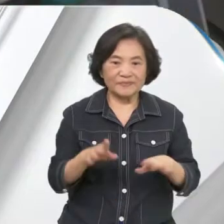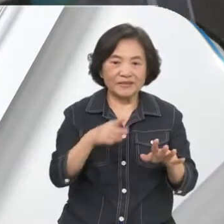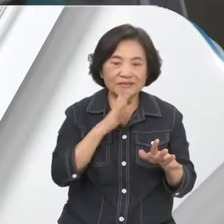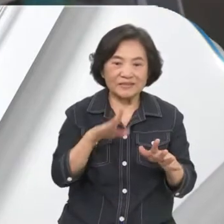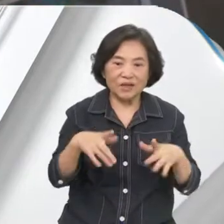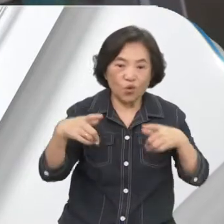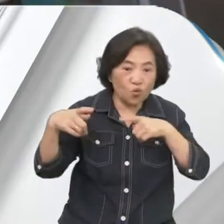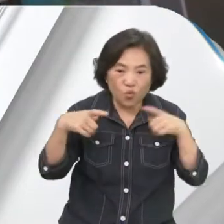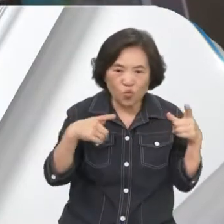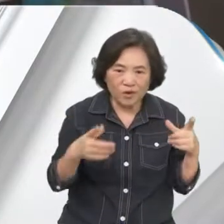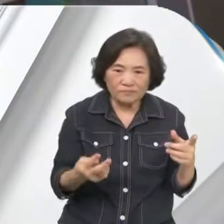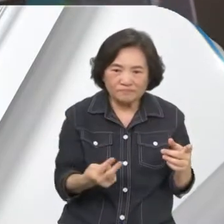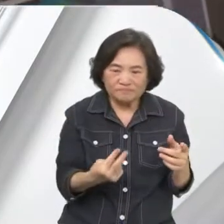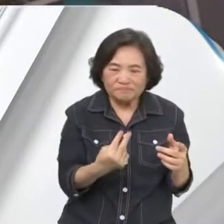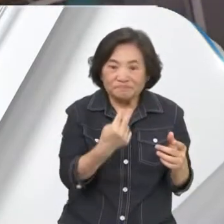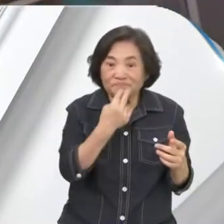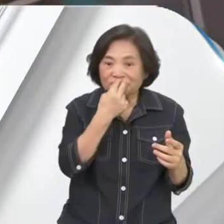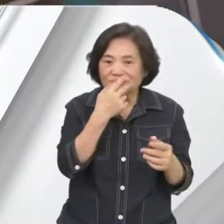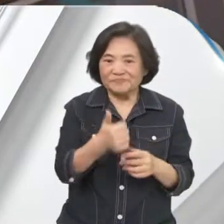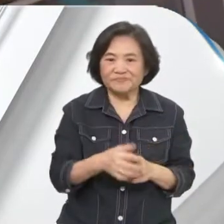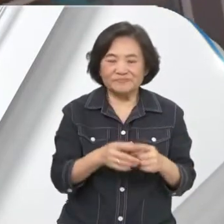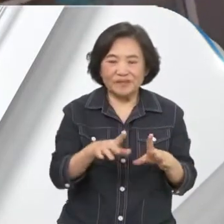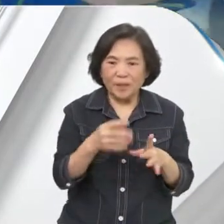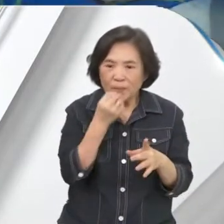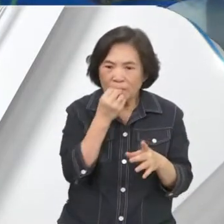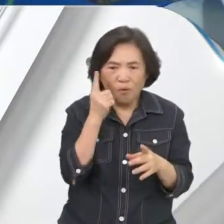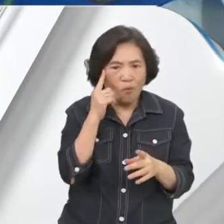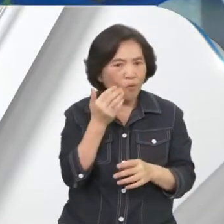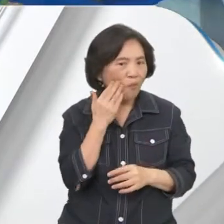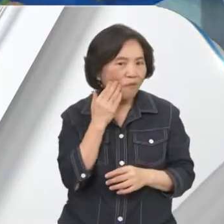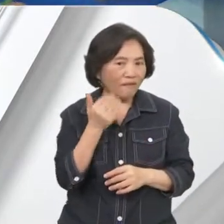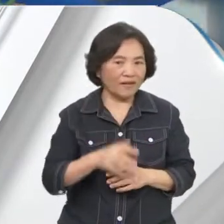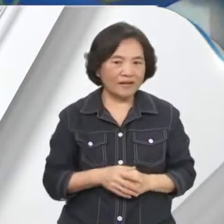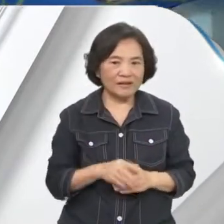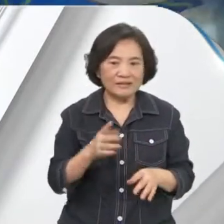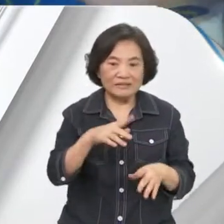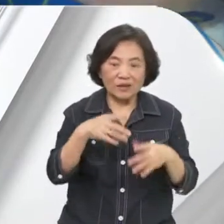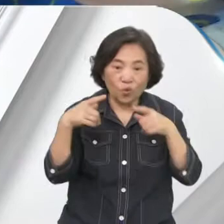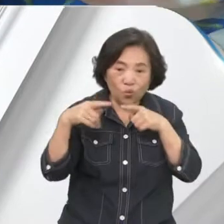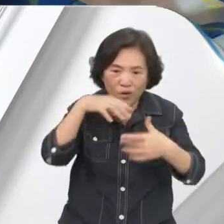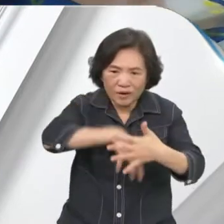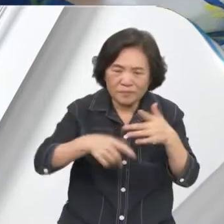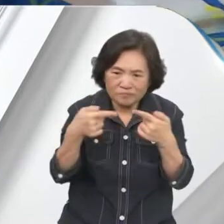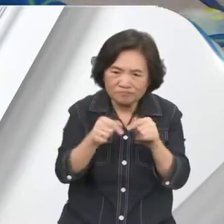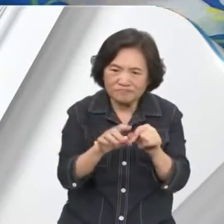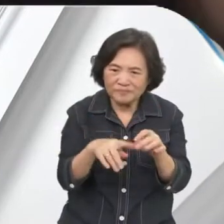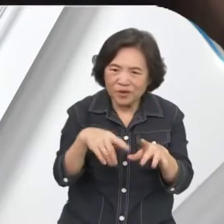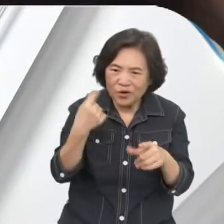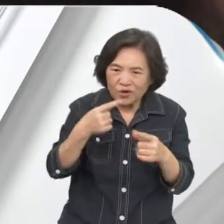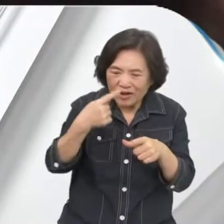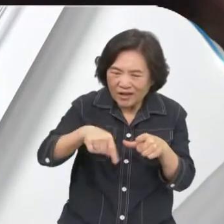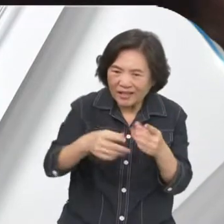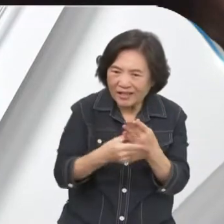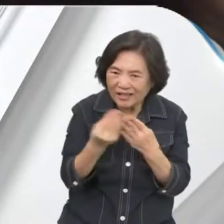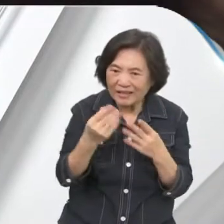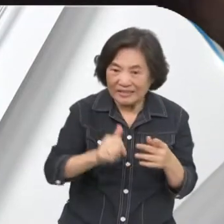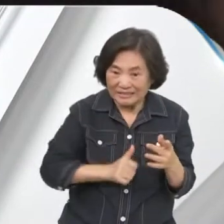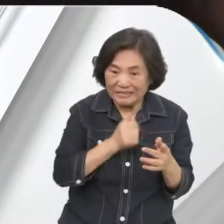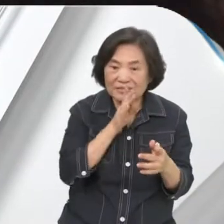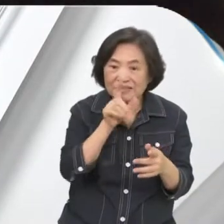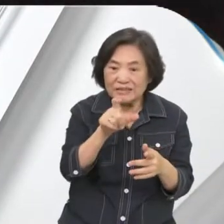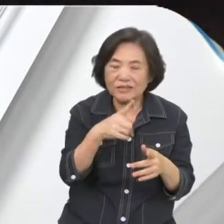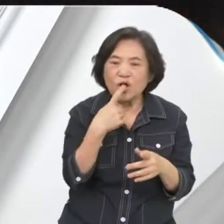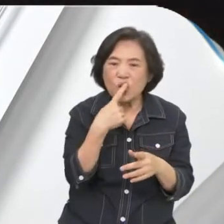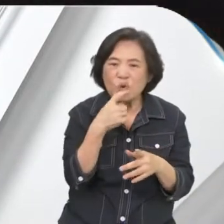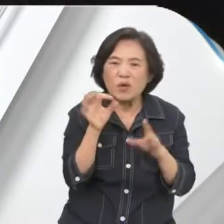鸡卵糕，伊拿出来都香喷喷的，只是恁人类讲当好食。不过鸡卵糕都有些嘞麦茶面，其实系本人按照